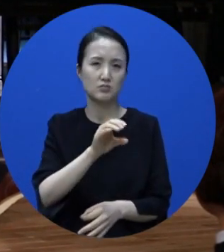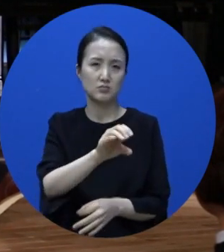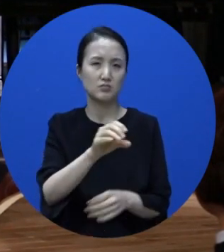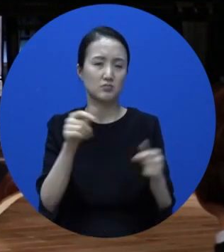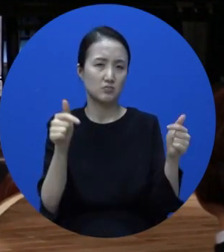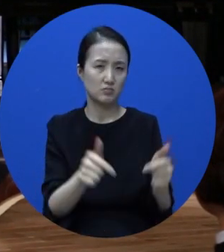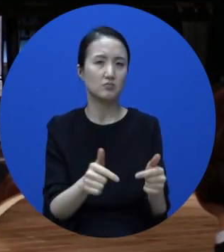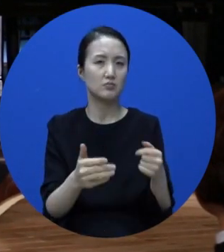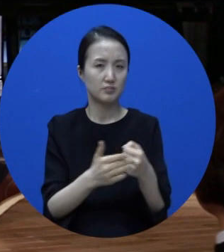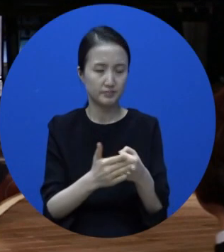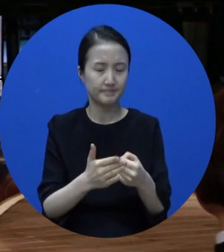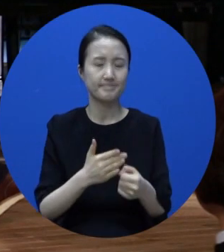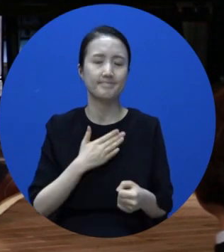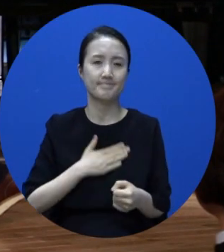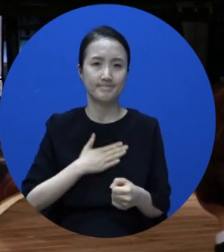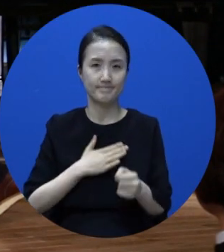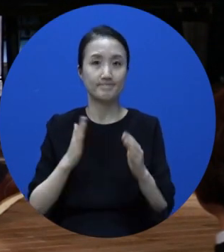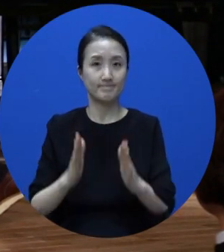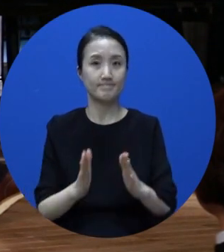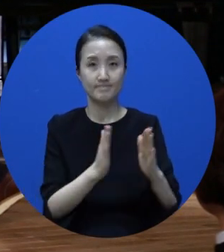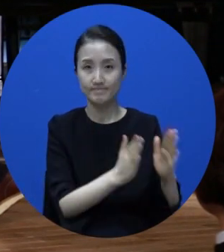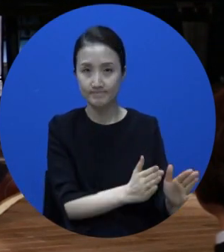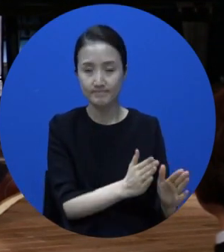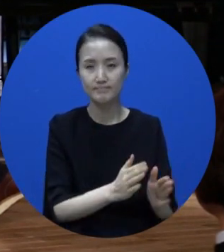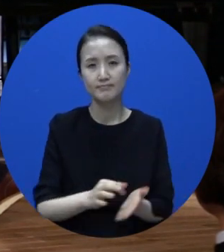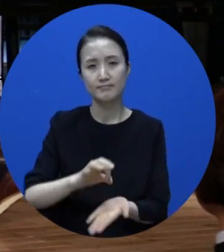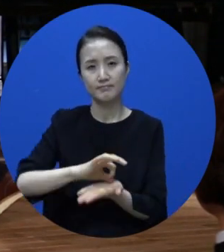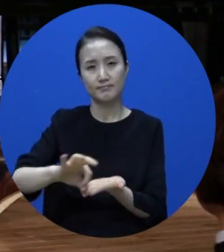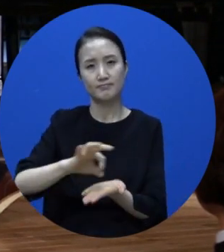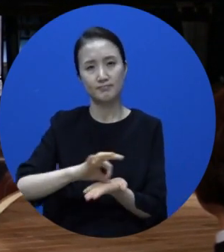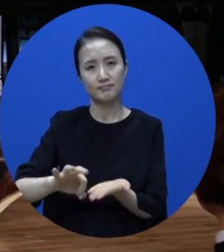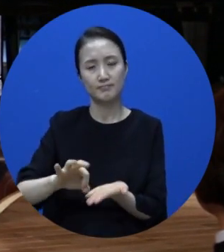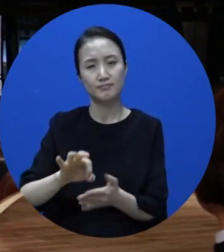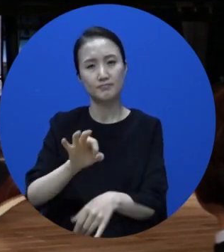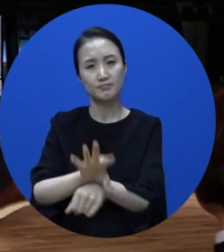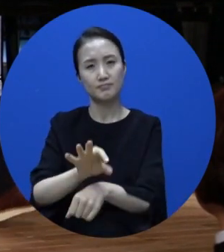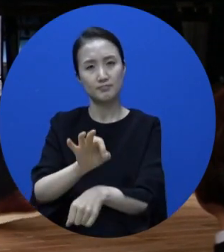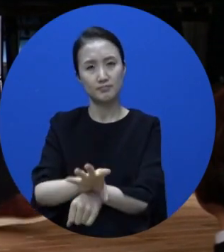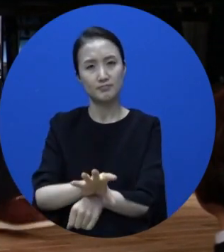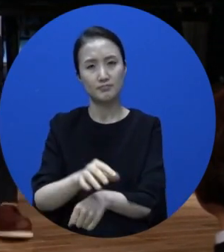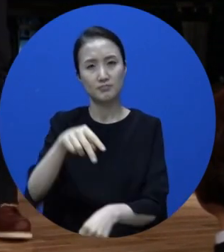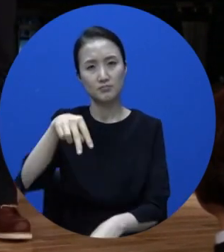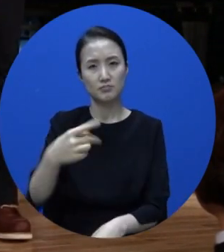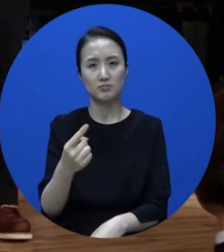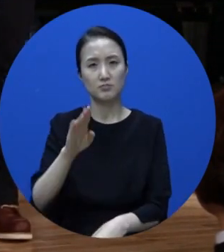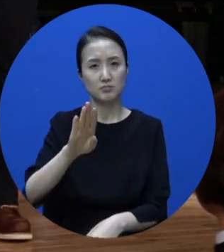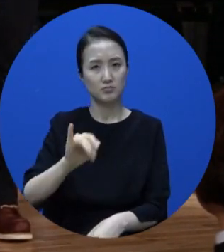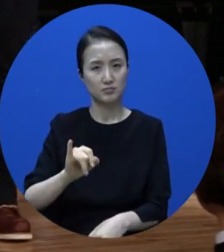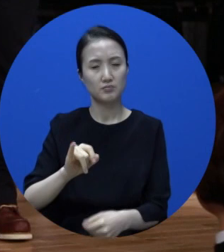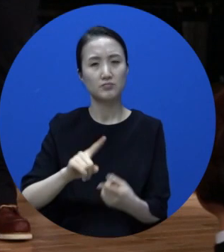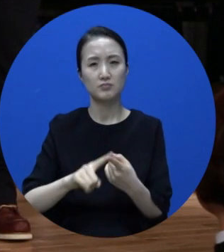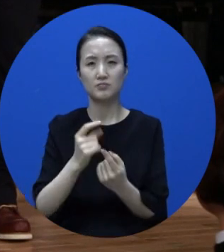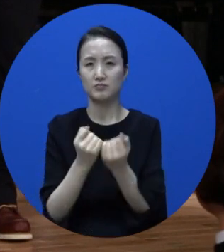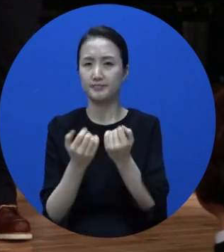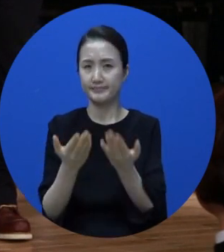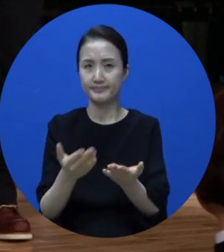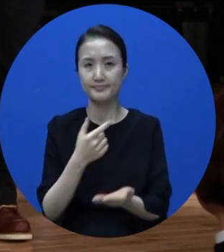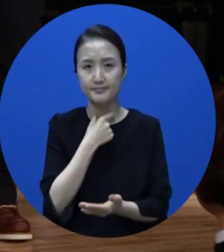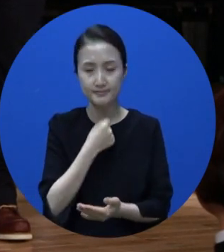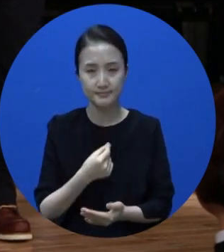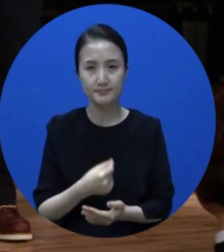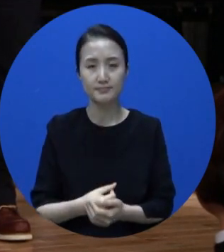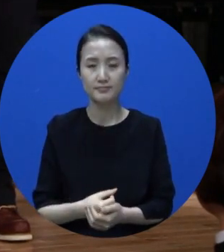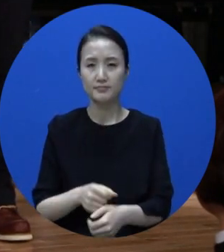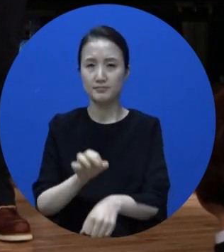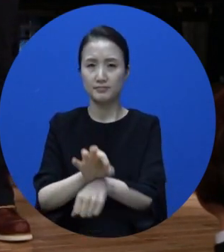소비 라는 항목을 보도록 하겠습니다 소비 소비 근데 그 소비를